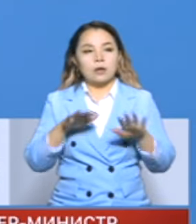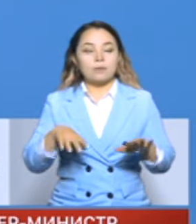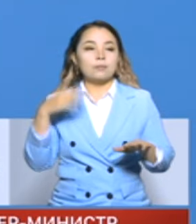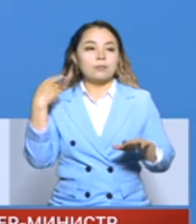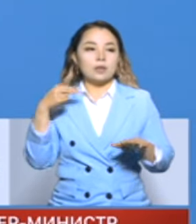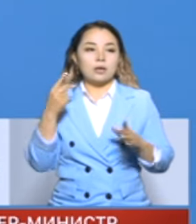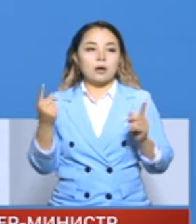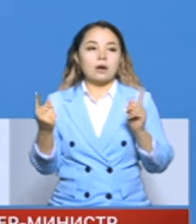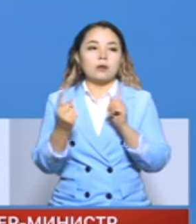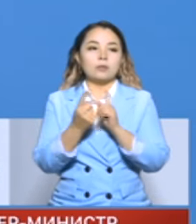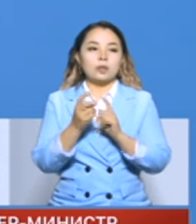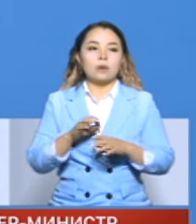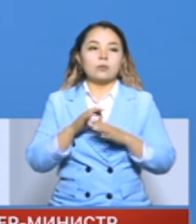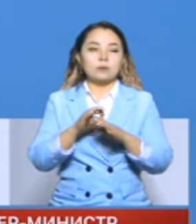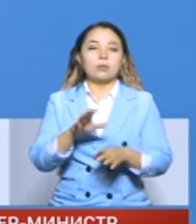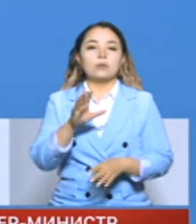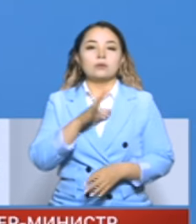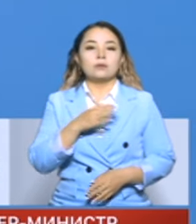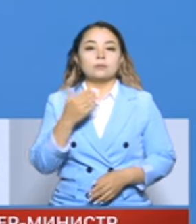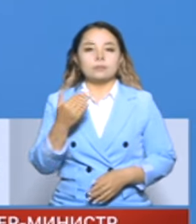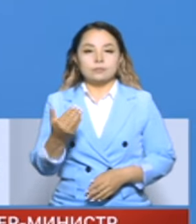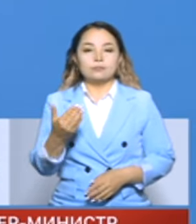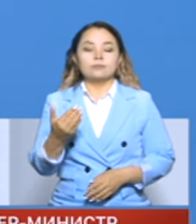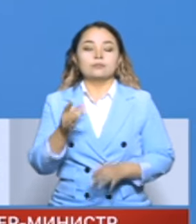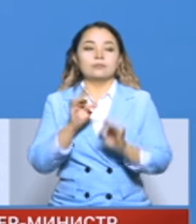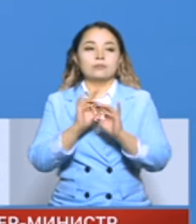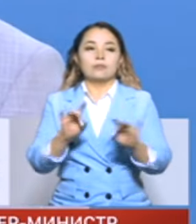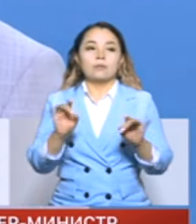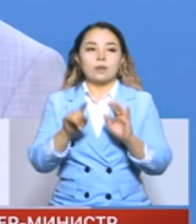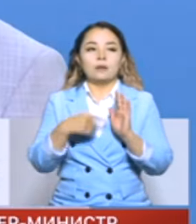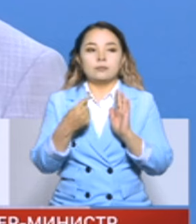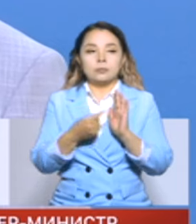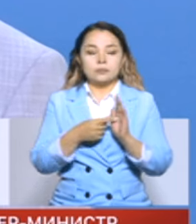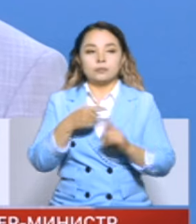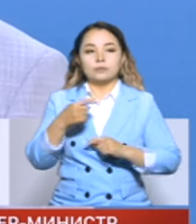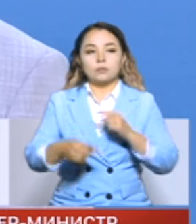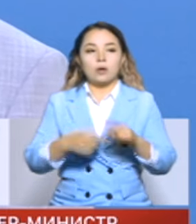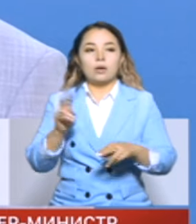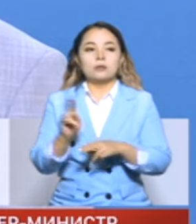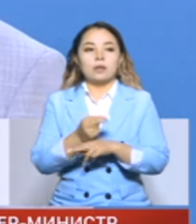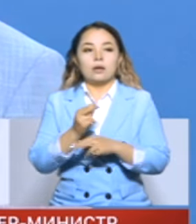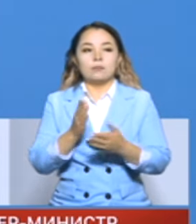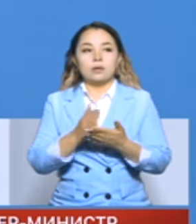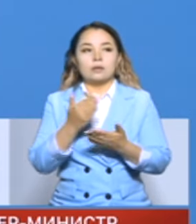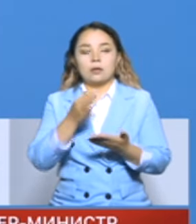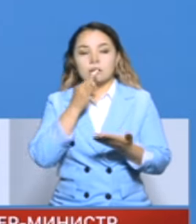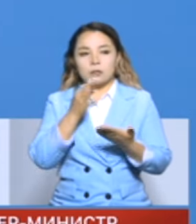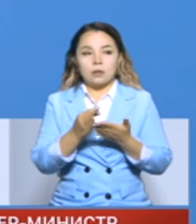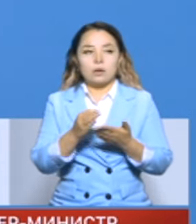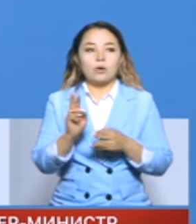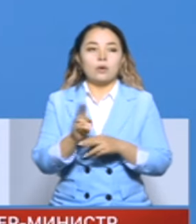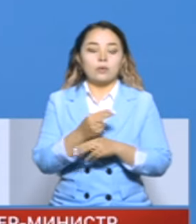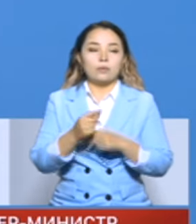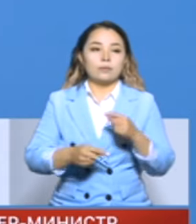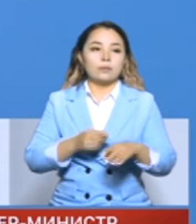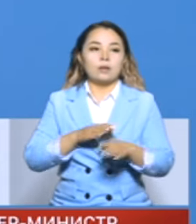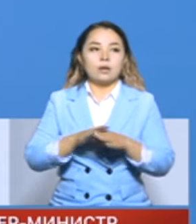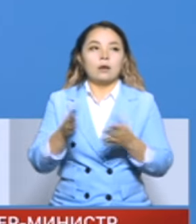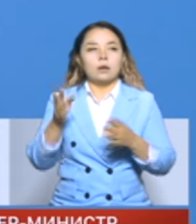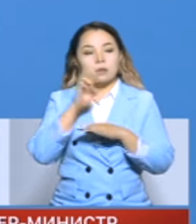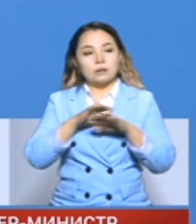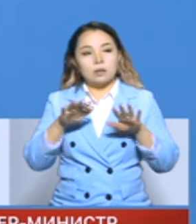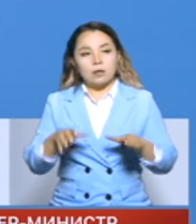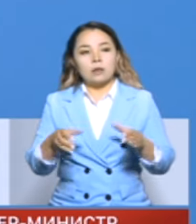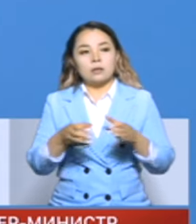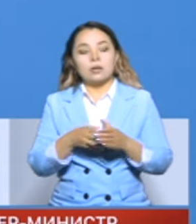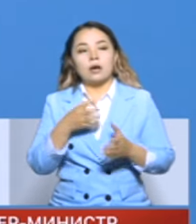президентінің қабылдауында болдым. Айтылған мәселелер ұрпақ тәрбиесі туралы болды. Ұрпақ тәрбиесі қай ел, қай халық үшін